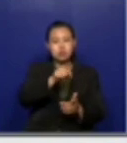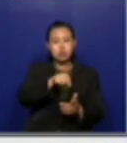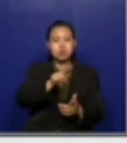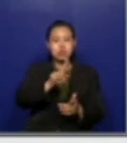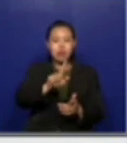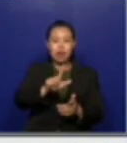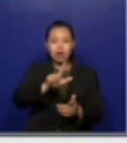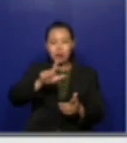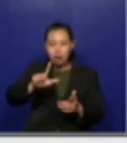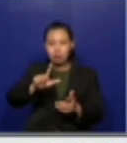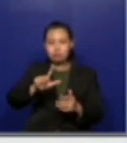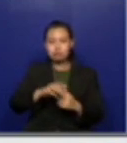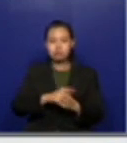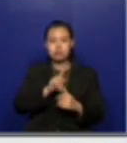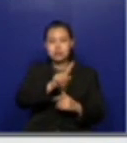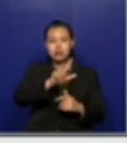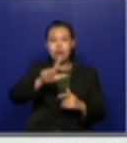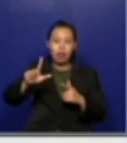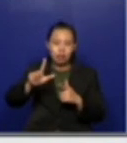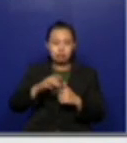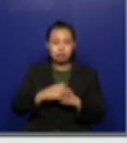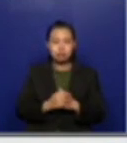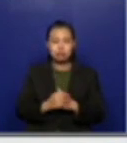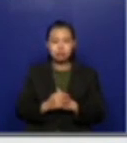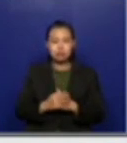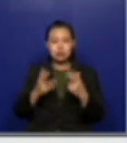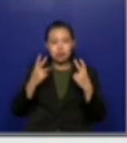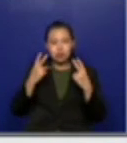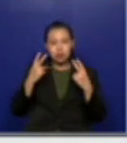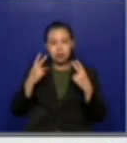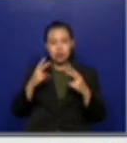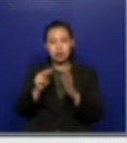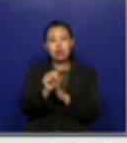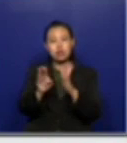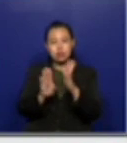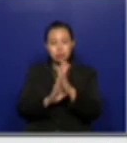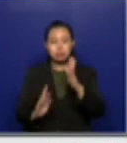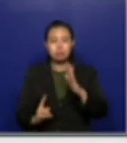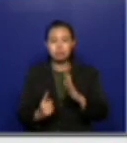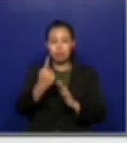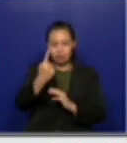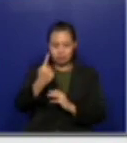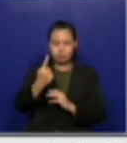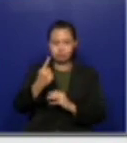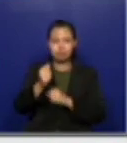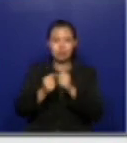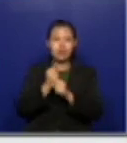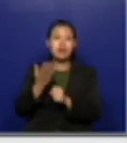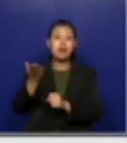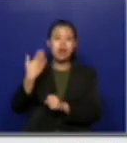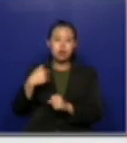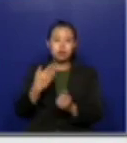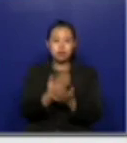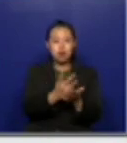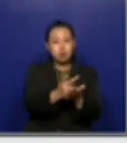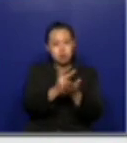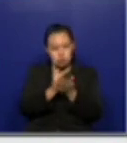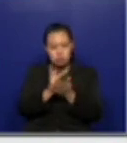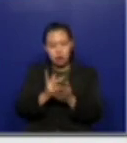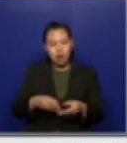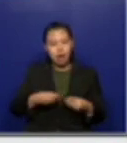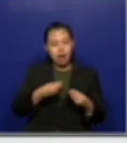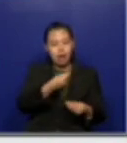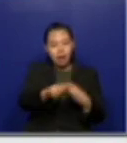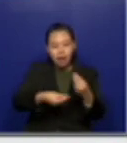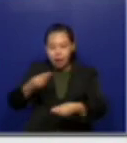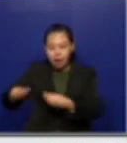ใหม่ครับนโยบายใหม่ปีที่แล้วท่านใช้นโยบายอะไรท่านประธานจำได้ไหมฮะนะฮะนโยบายเก่าเรากู้มาแจ